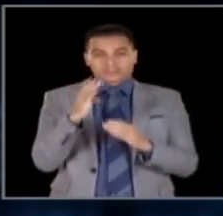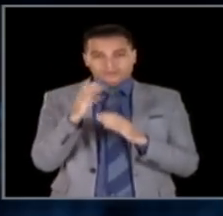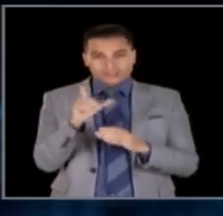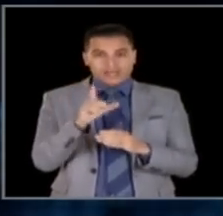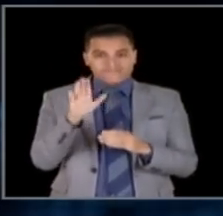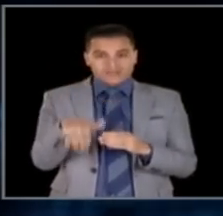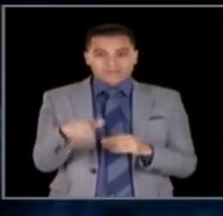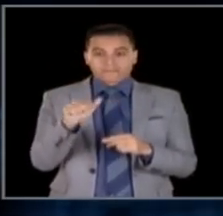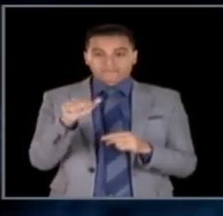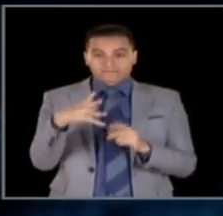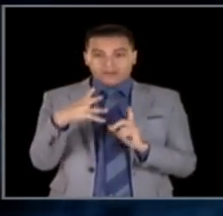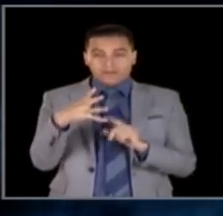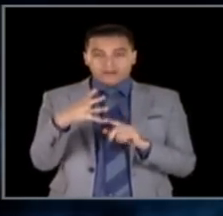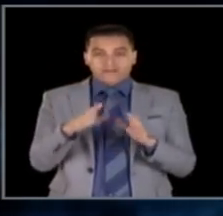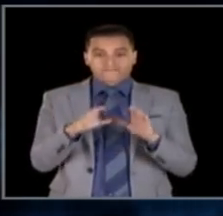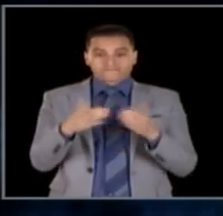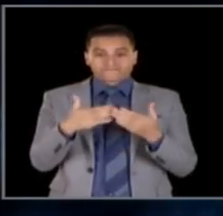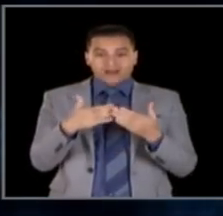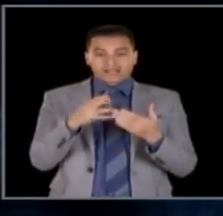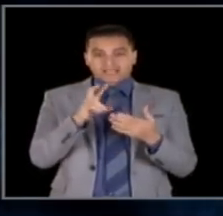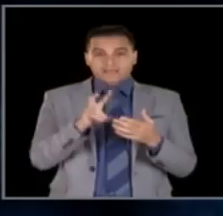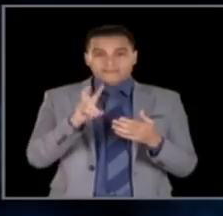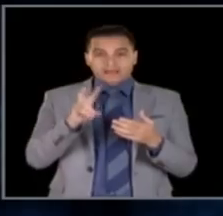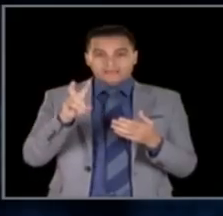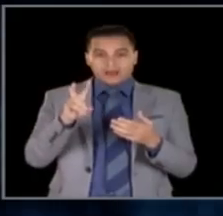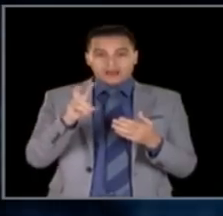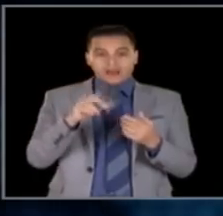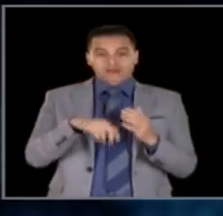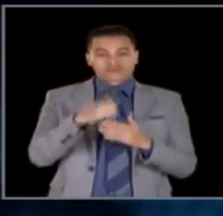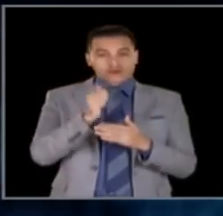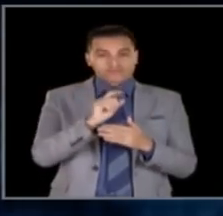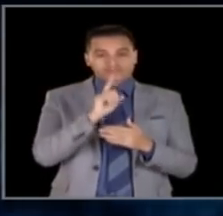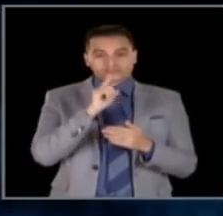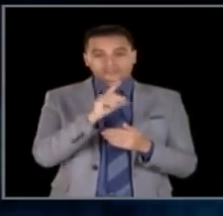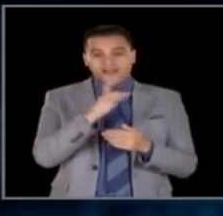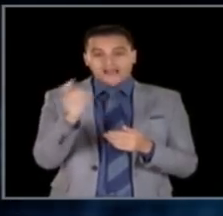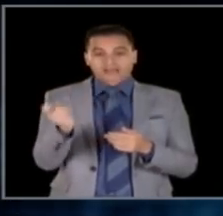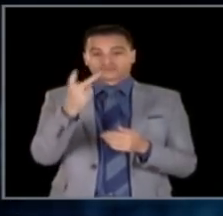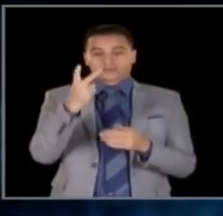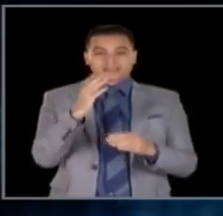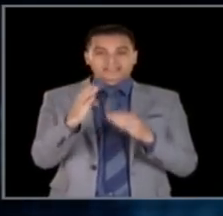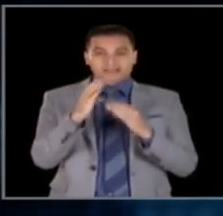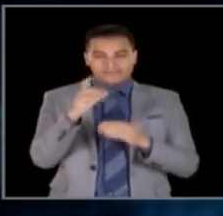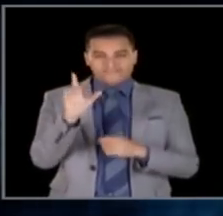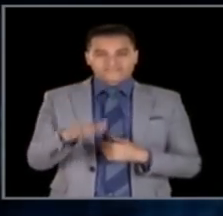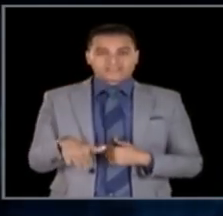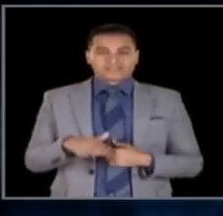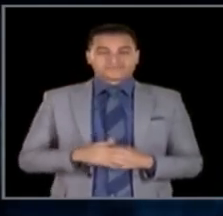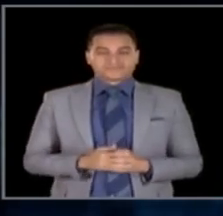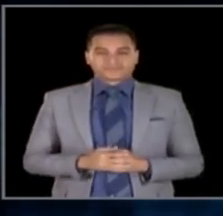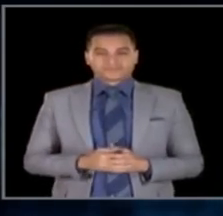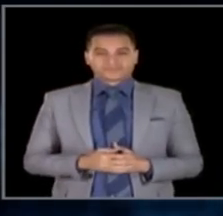نقطة إجابات صحيحة. في المركز الرابع فريق ثلاث سبعات مفيش نقاط و75